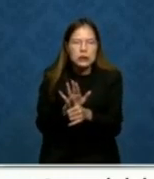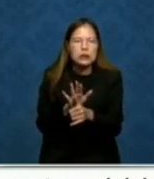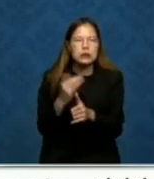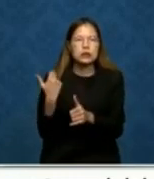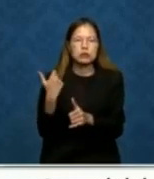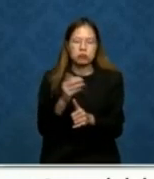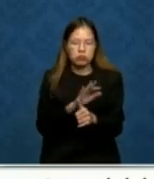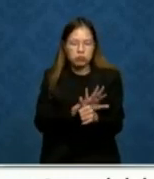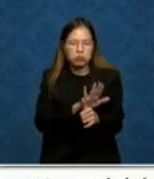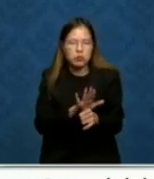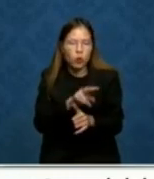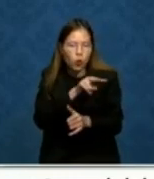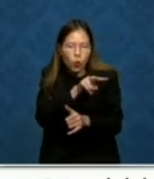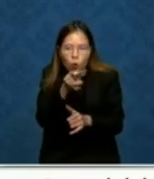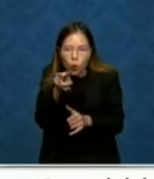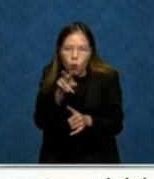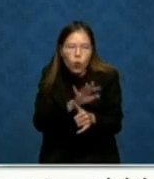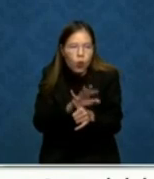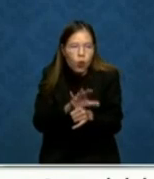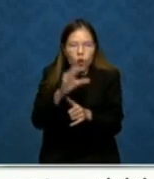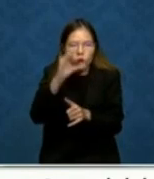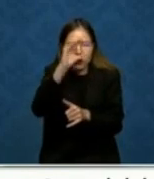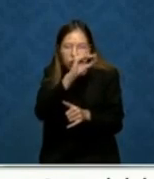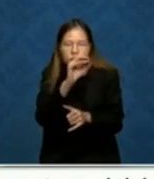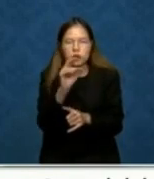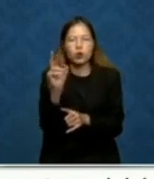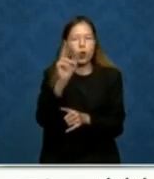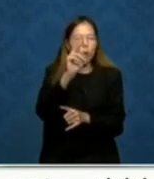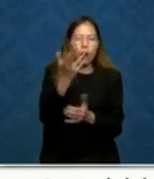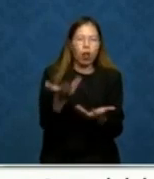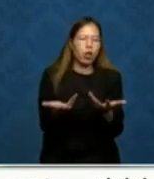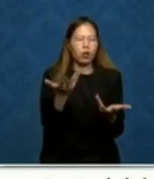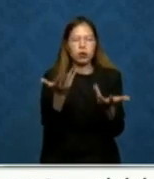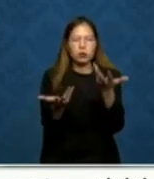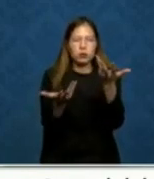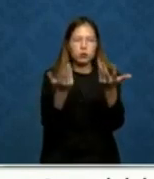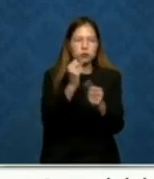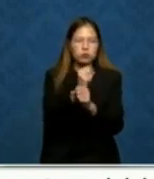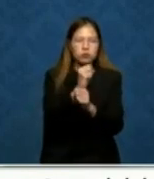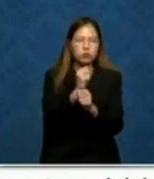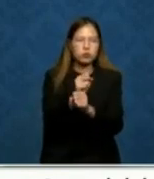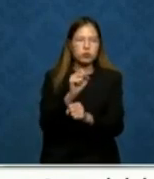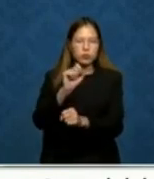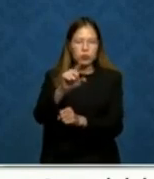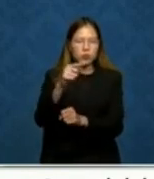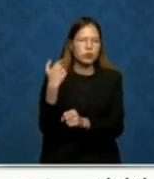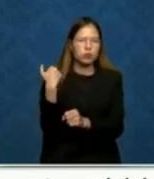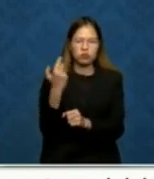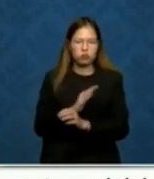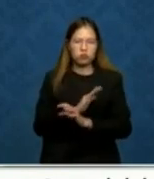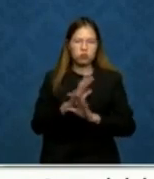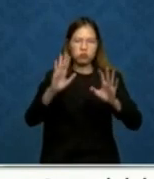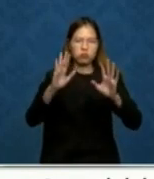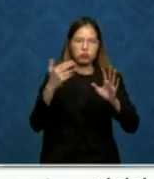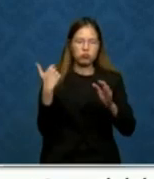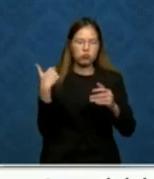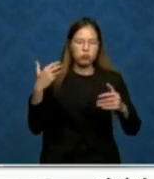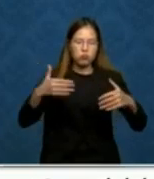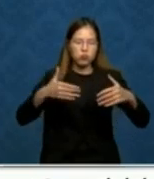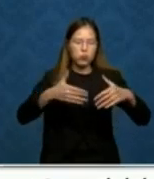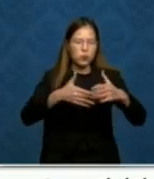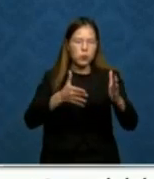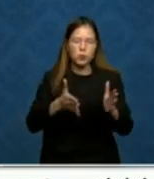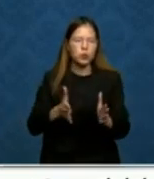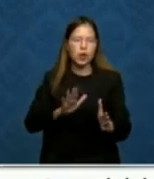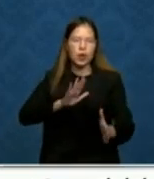สะกดรอยเหยื่อในตอนกลางคืนหรือกลางวันก็แล้วแต่เนี่ยนะครับสามารถที่จะมีคำสั่งให้งดเว้นการกระทำกักบริเวณห้ามเข้าใน